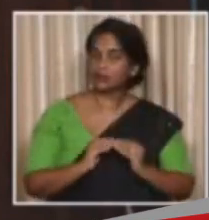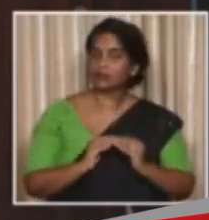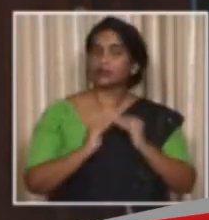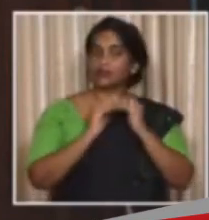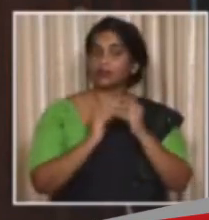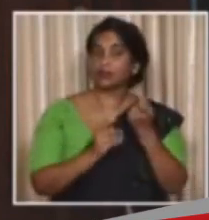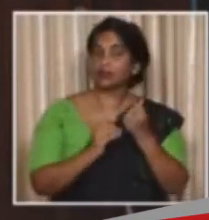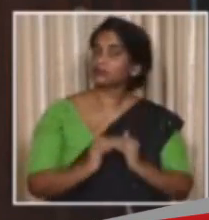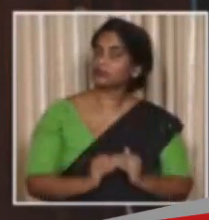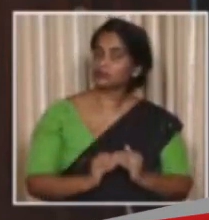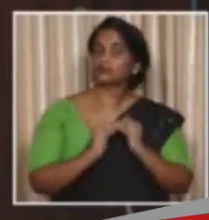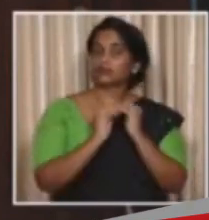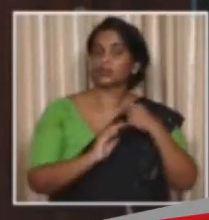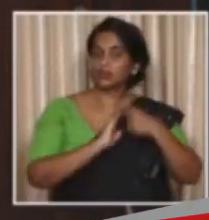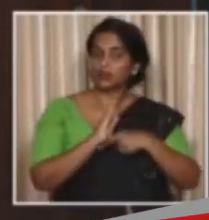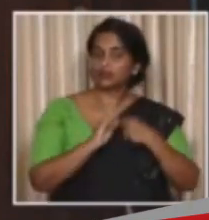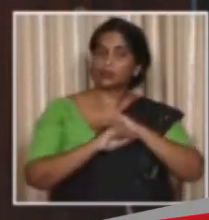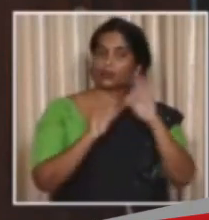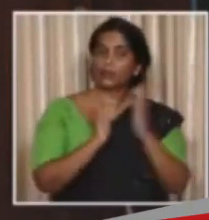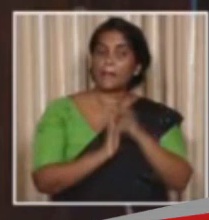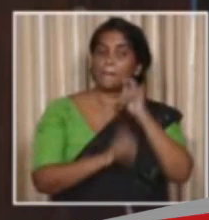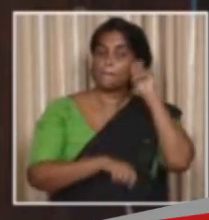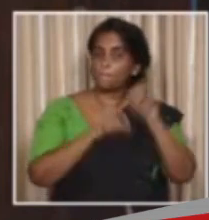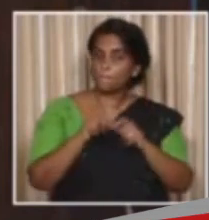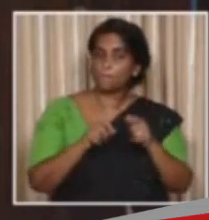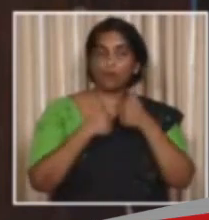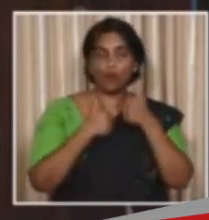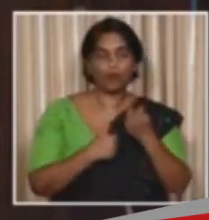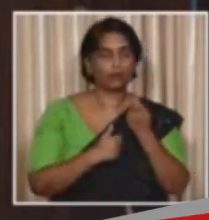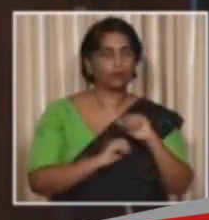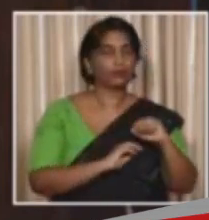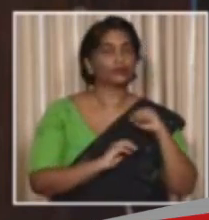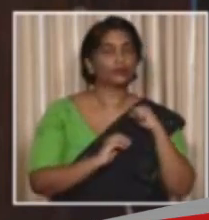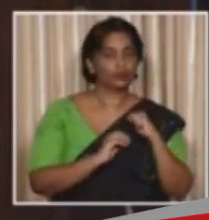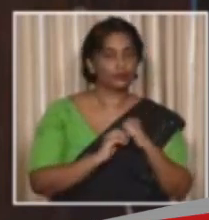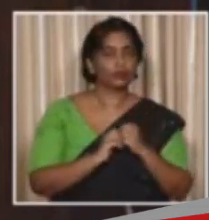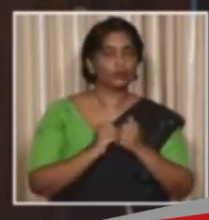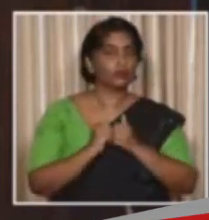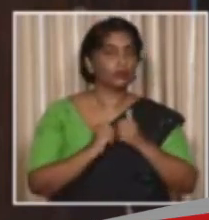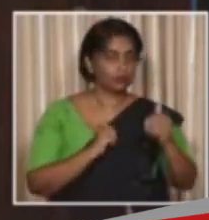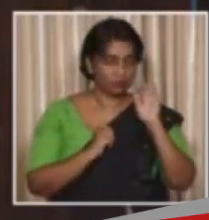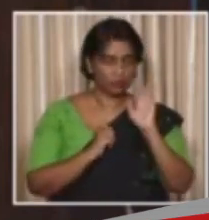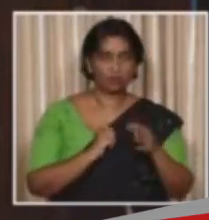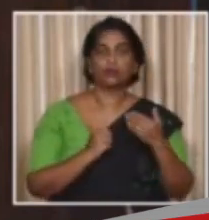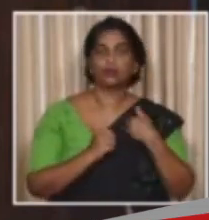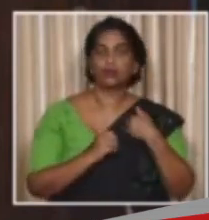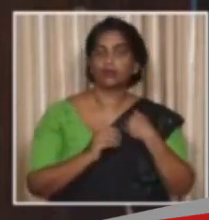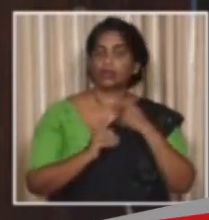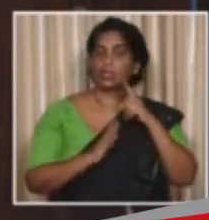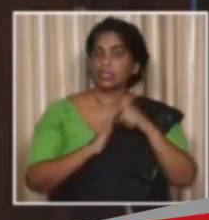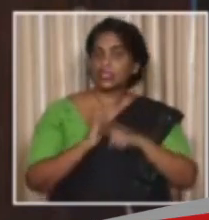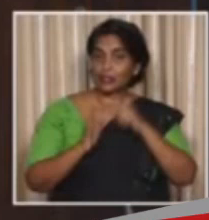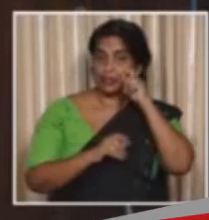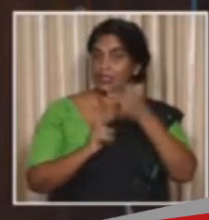ගන්න ආර්ථිකය ගොඩ ගන්න මේ රටේ සමස්ත ජනතාවට ඉතා හොඳ ආර්ථික ශක්තිමත් පදනමක් දැමීම සඳහා මේ